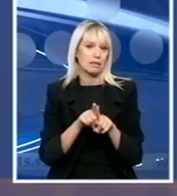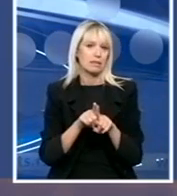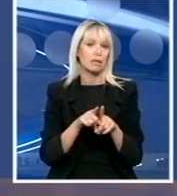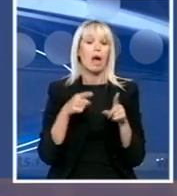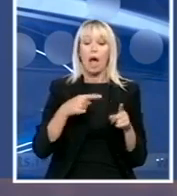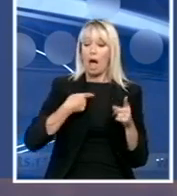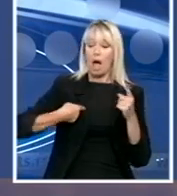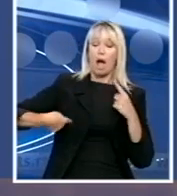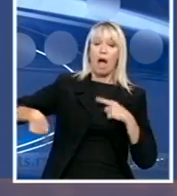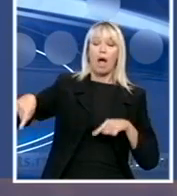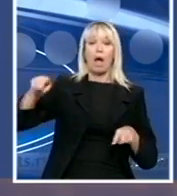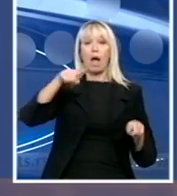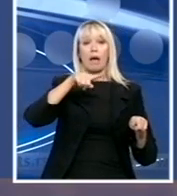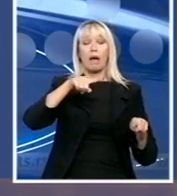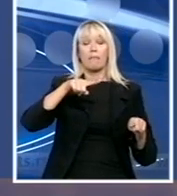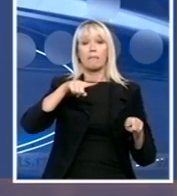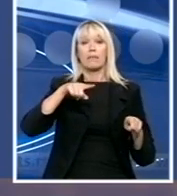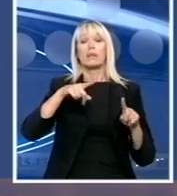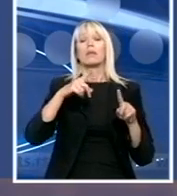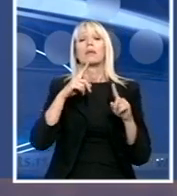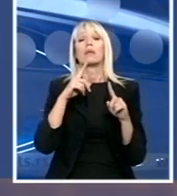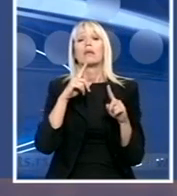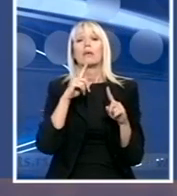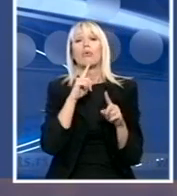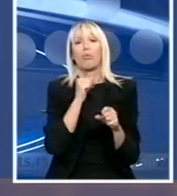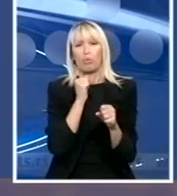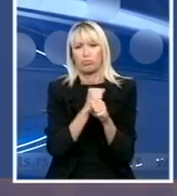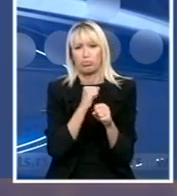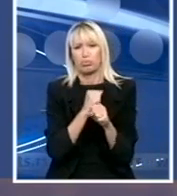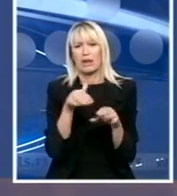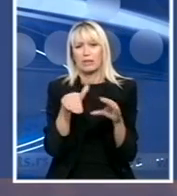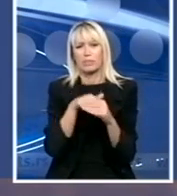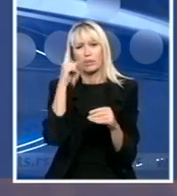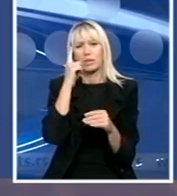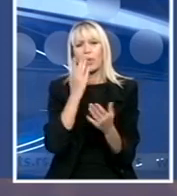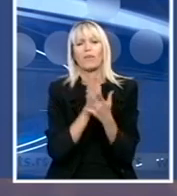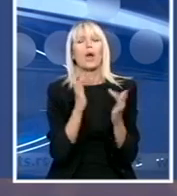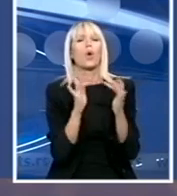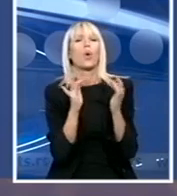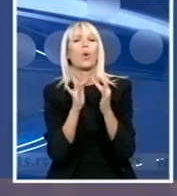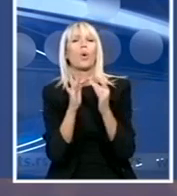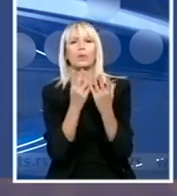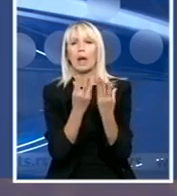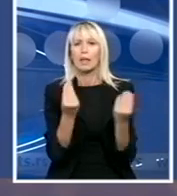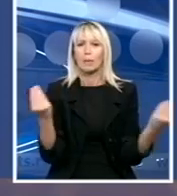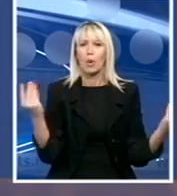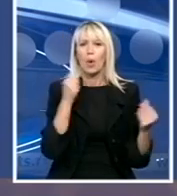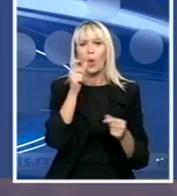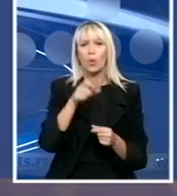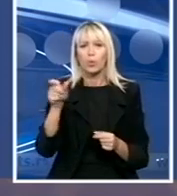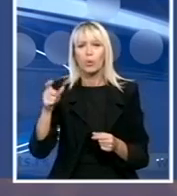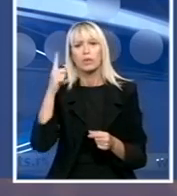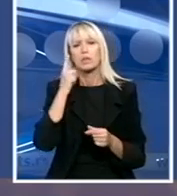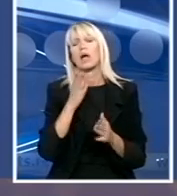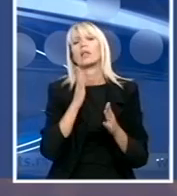nas, pogotovo koje rade takve vrste poslova gde su u kontaktu sa većim brojem ljudi, da redovno proveravamo